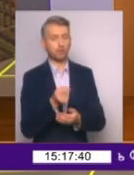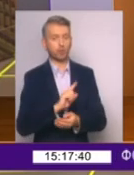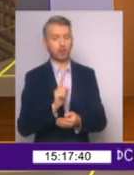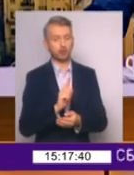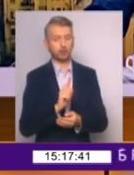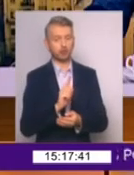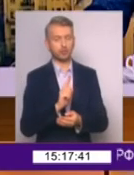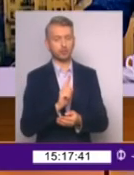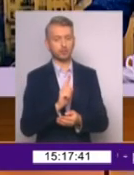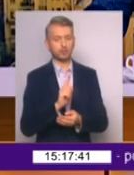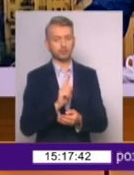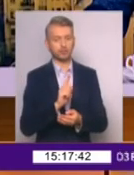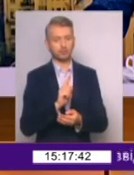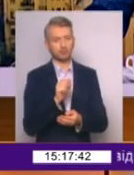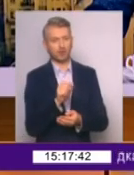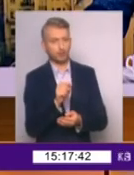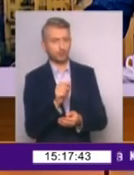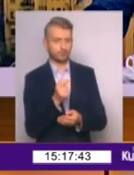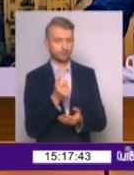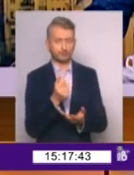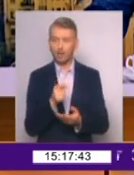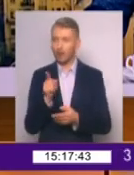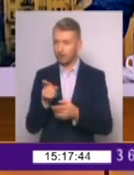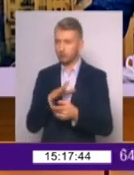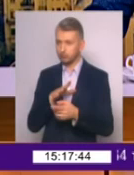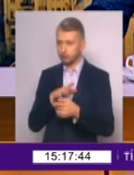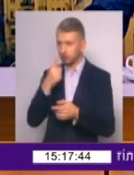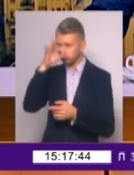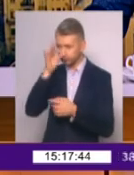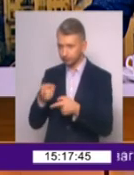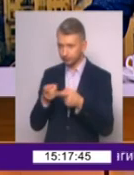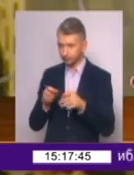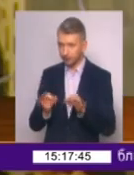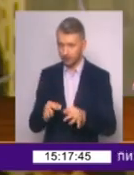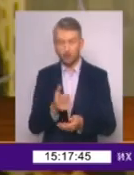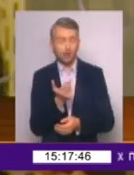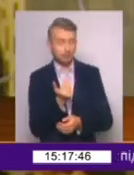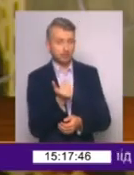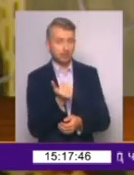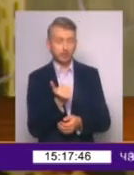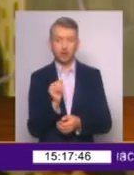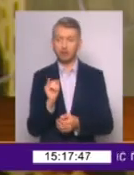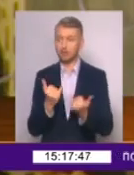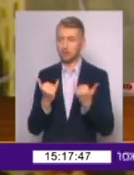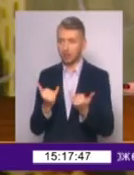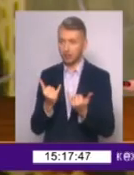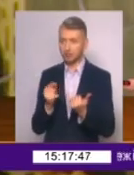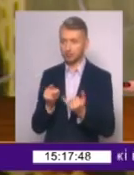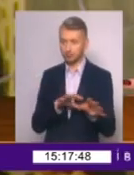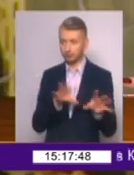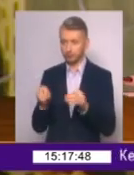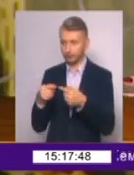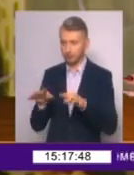зовсім вони... Тобто ви долучали правоохоронні органи повністю до цієї процедури, правильно? Да. І зараз він перебазувався